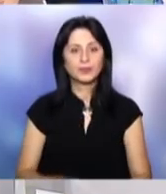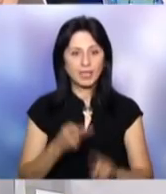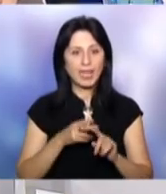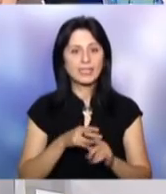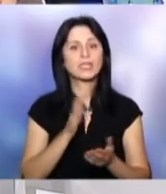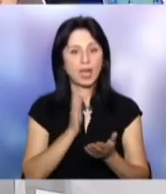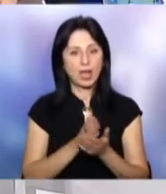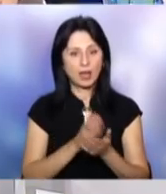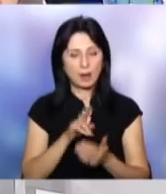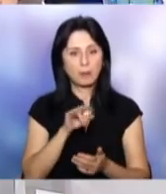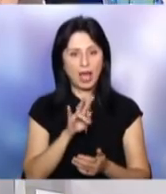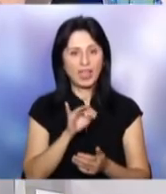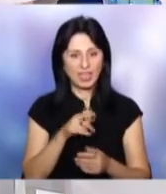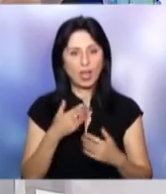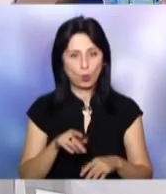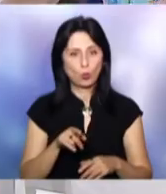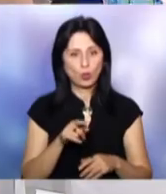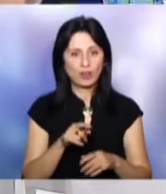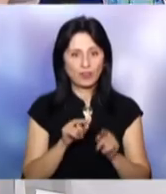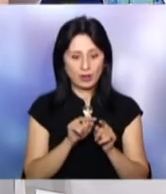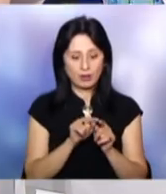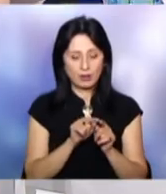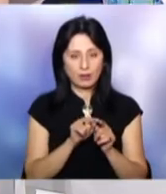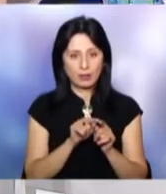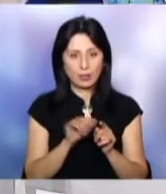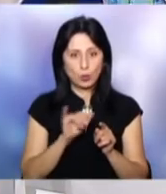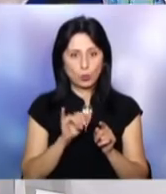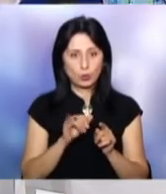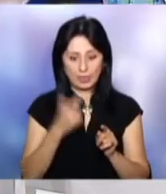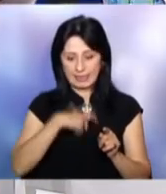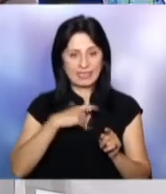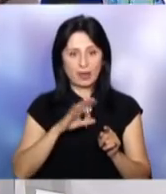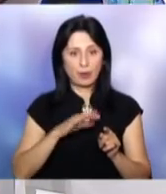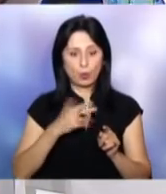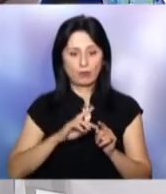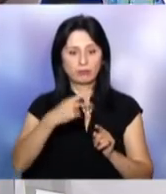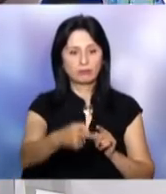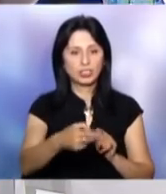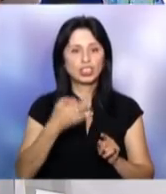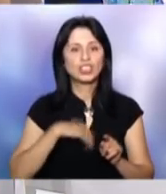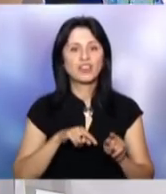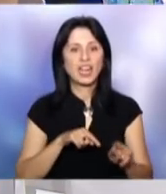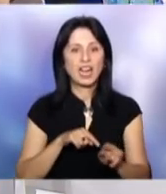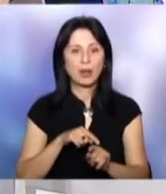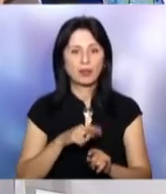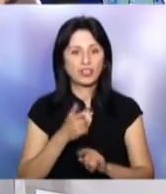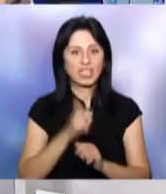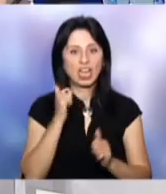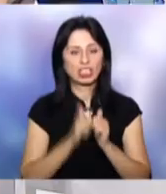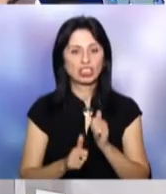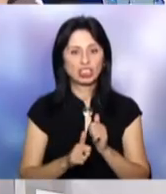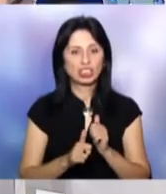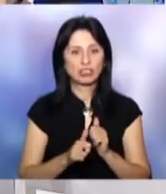ეს გახლავთ პანიკური აშლილობის გადატანა სხვა გარეობიექტზე, რომ ძალიან